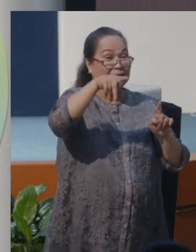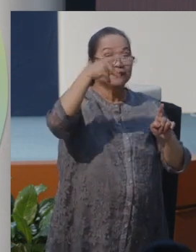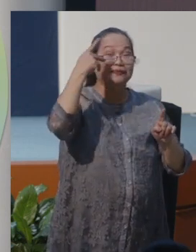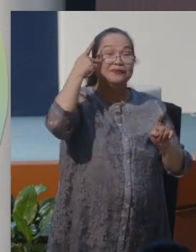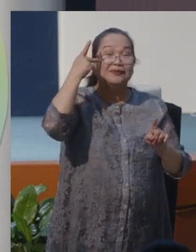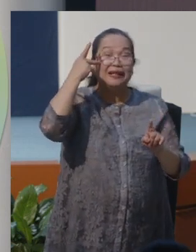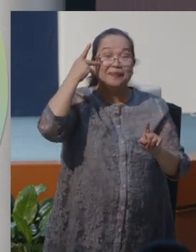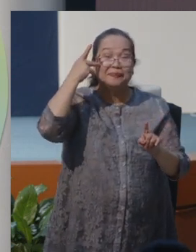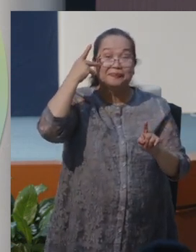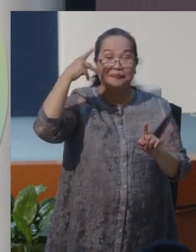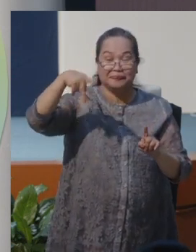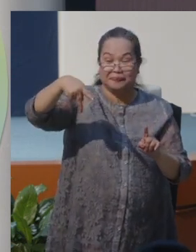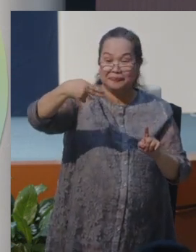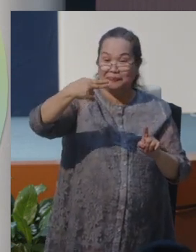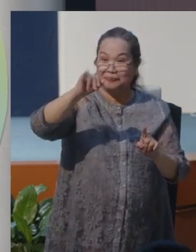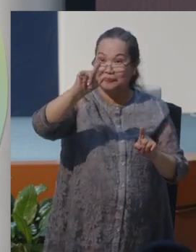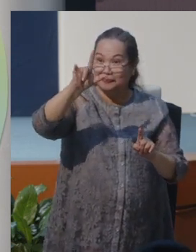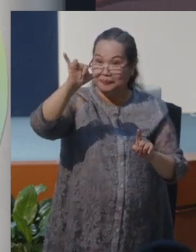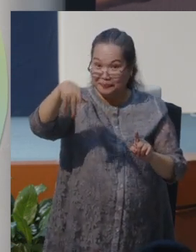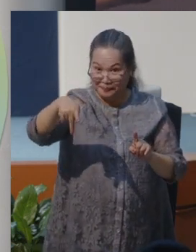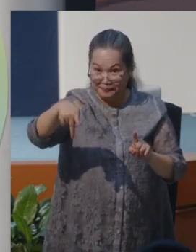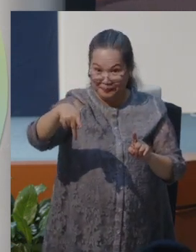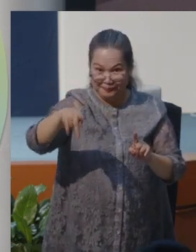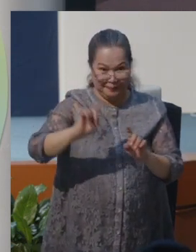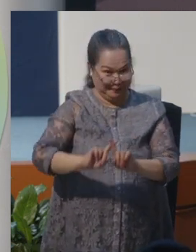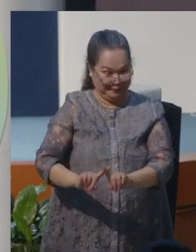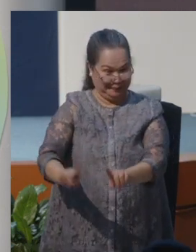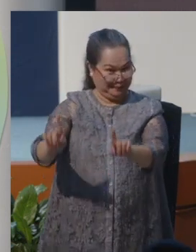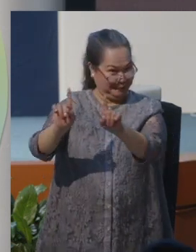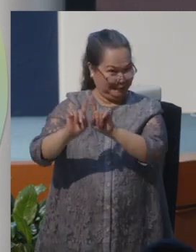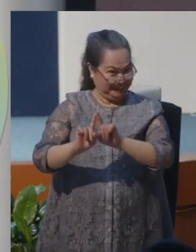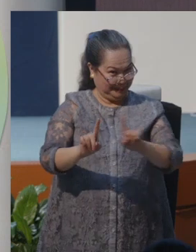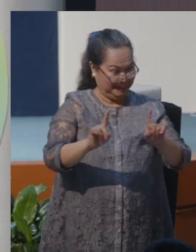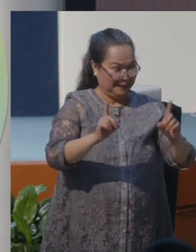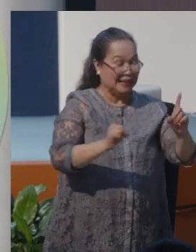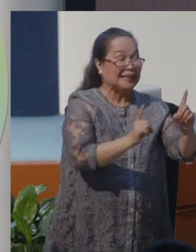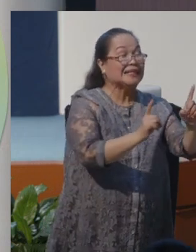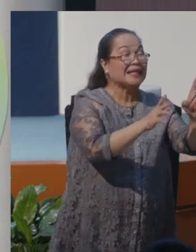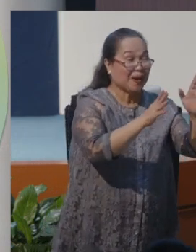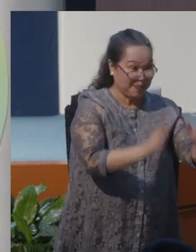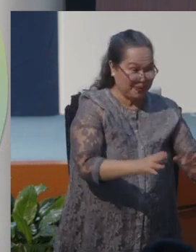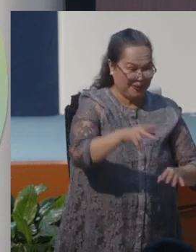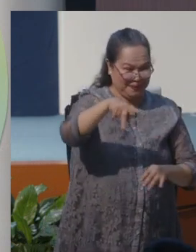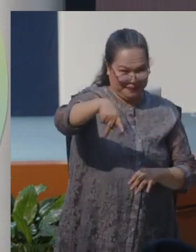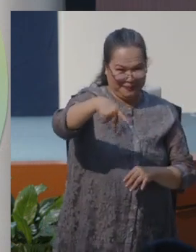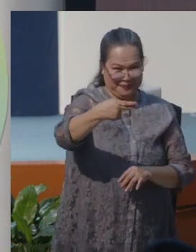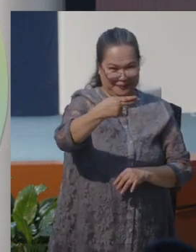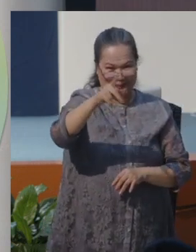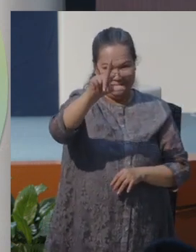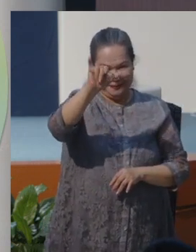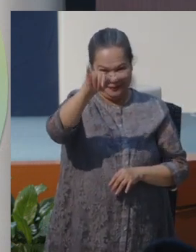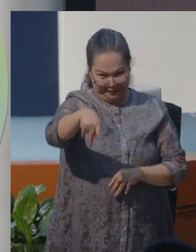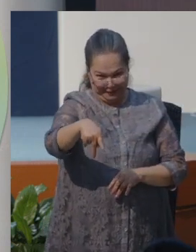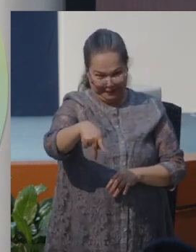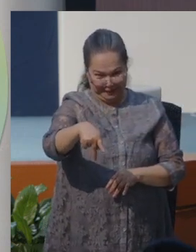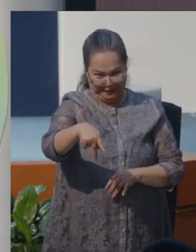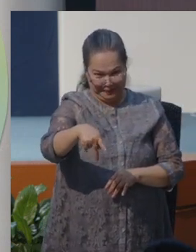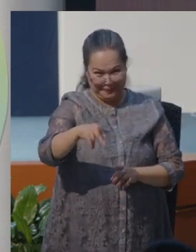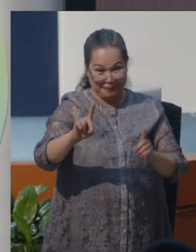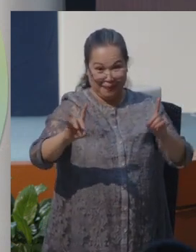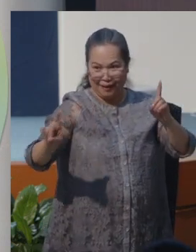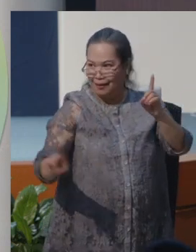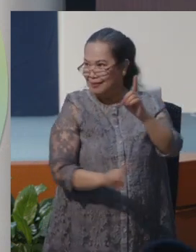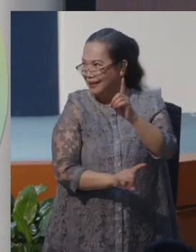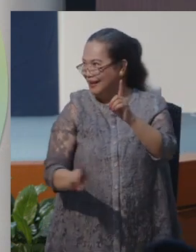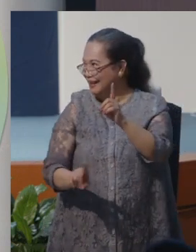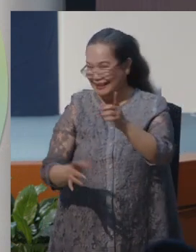ito yung Philip the Evangelist sa Acts chapter 8. Iba yun, deacon yun, si Deacon Philip. Meron po tayong Deacon Philip